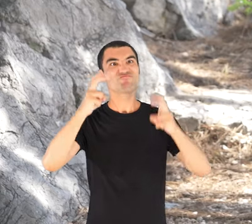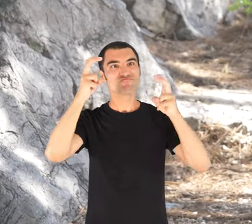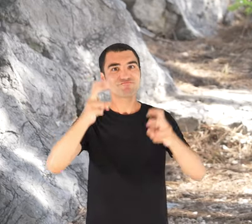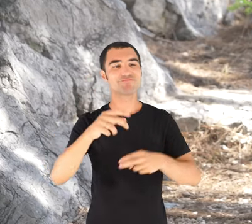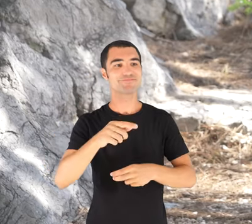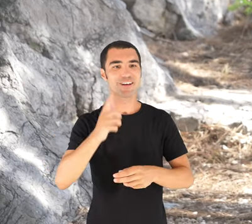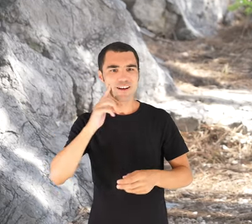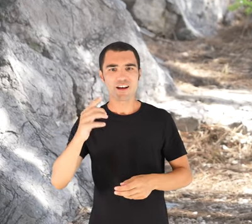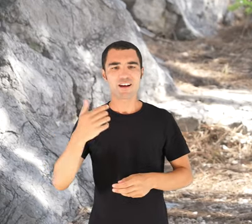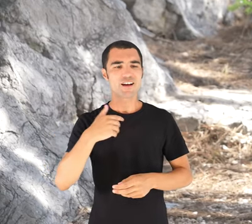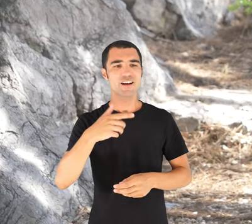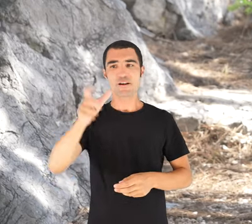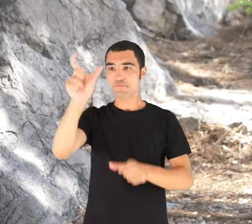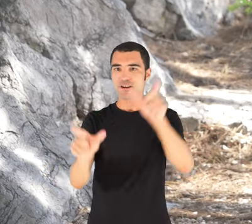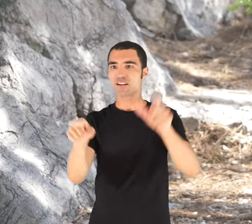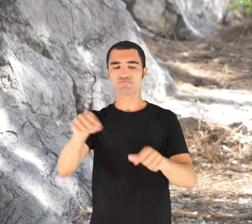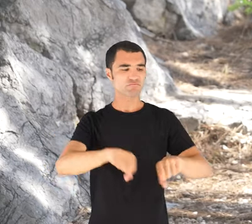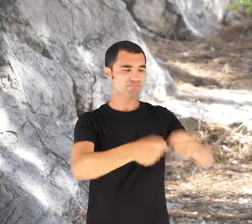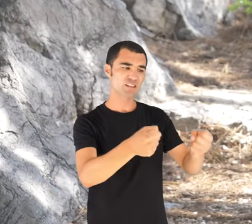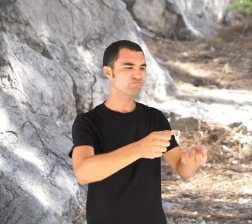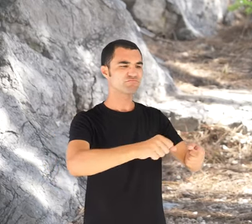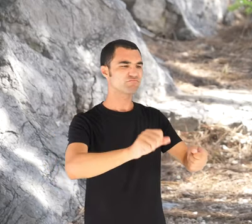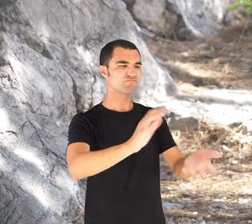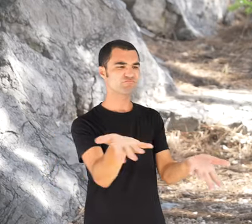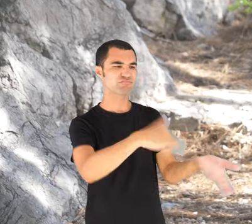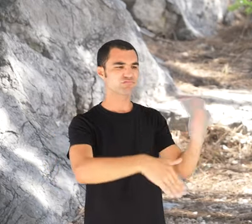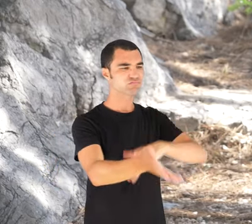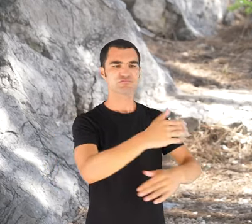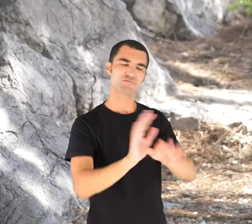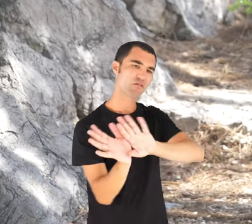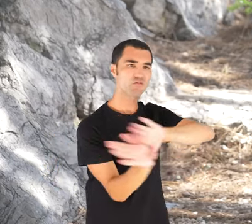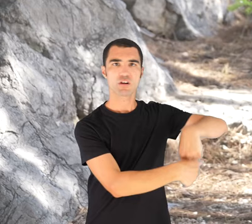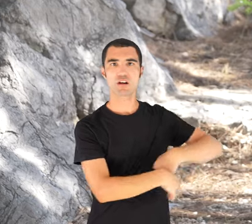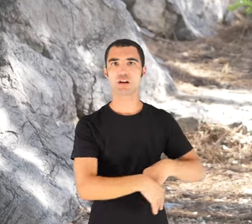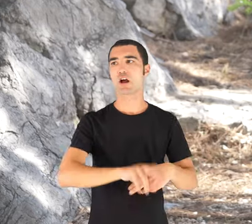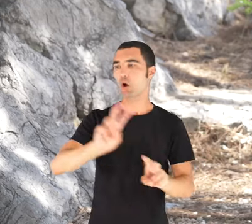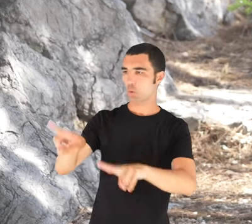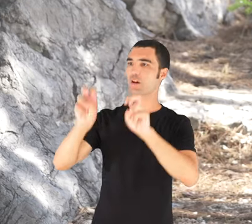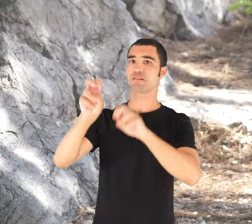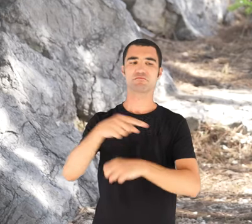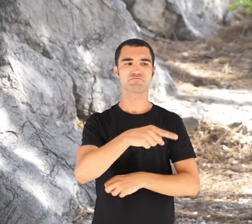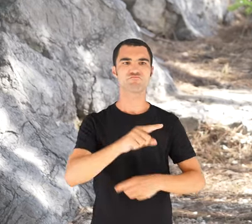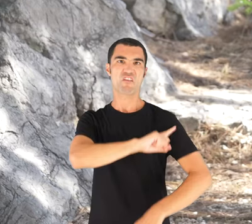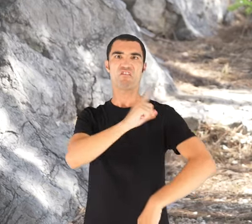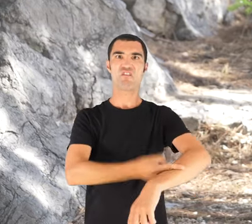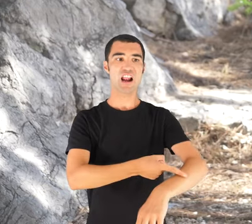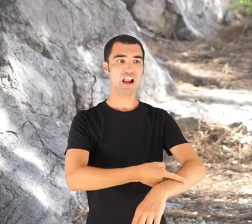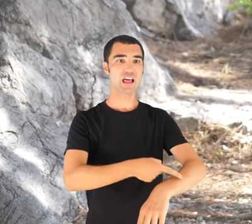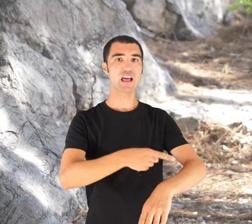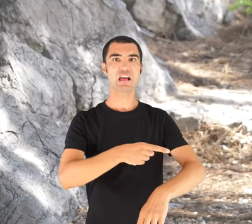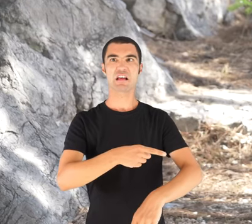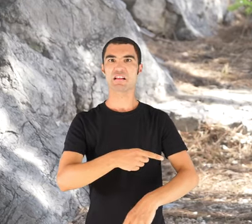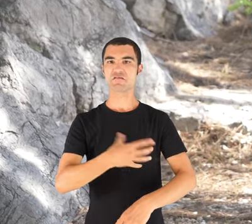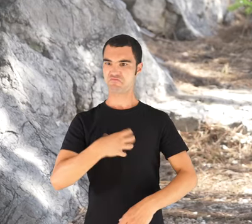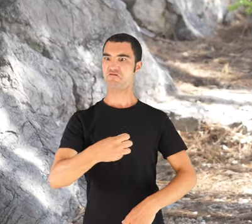darrer any, he vist dos que han hagut de rompre el seu i tots dos molt valents, però segurament han plorat quan l'han